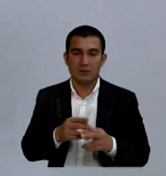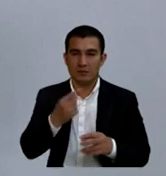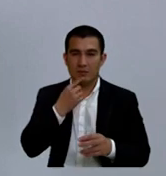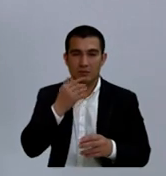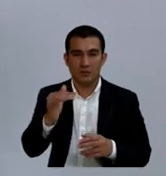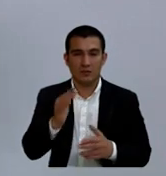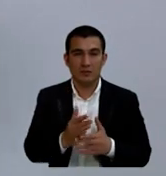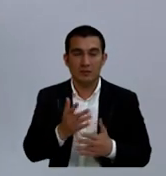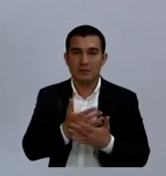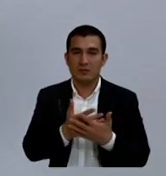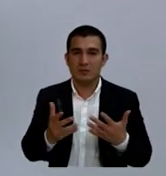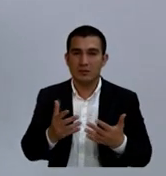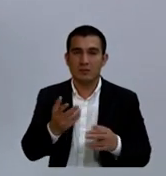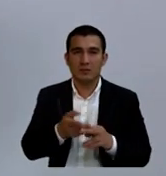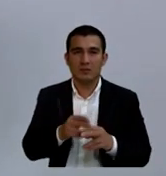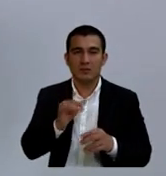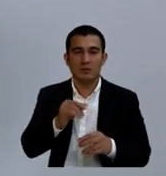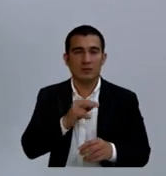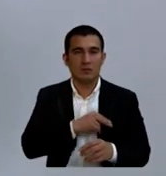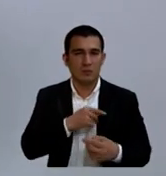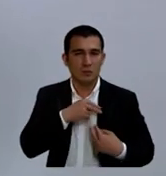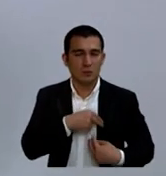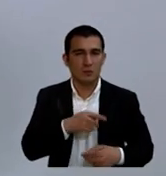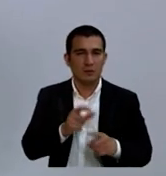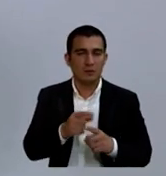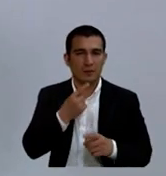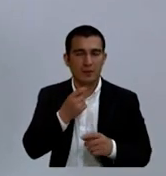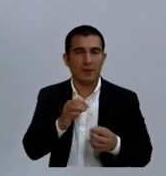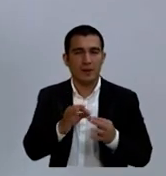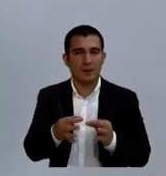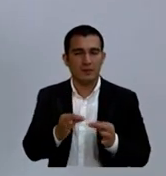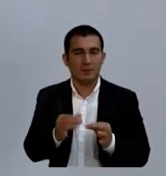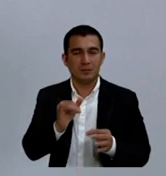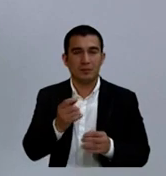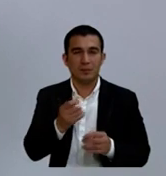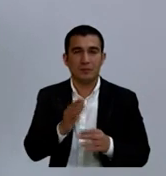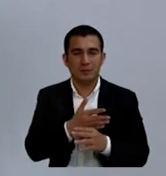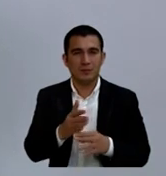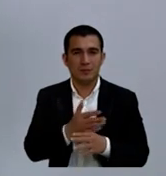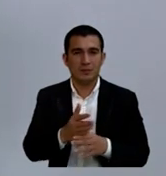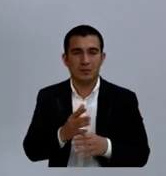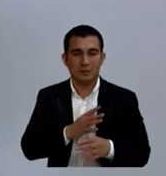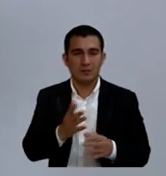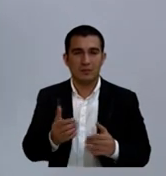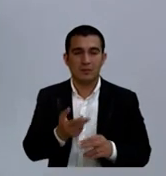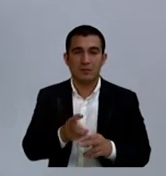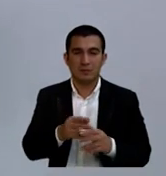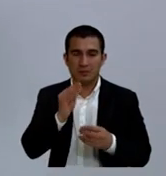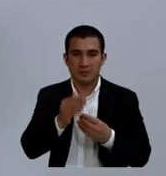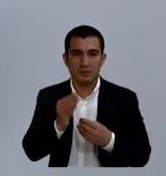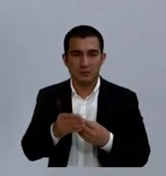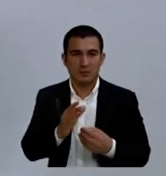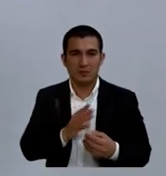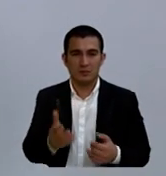nutqida ko'pincha o'sha kasbga doir bo'lgan qandaydir so'zlar, shu kasbga oid bo'lgan belgilar